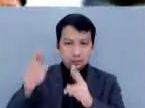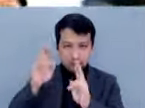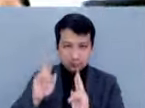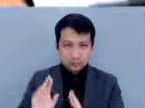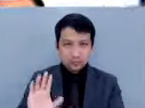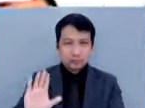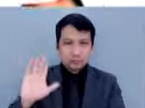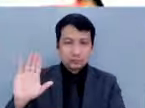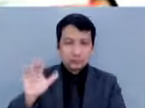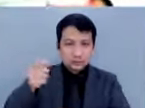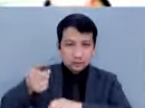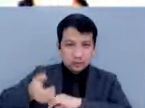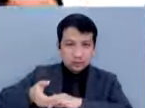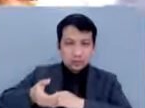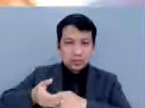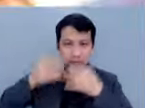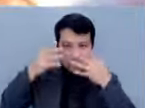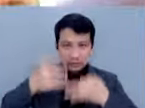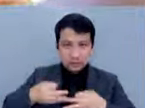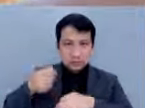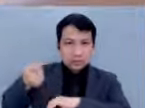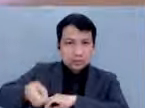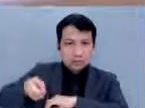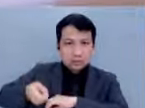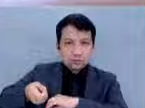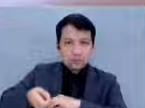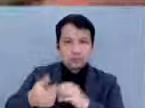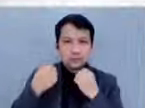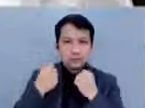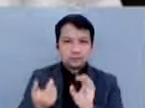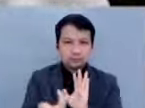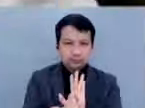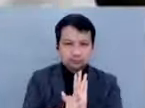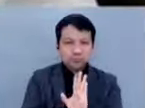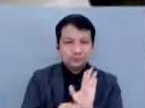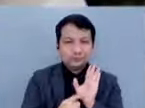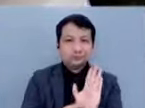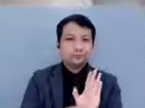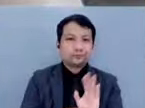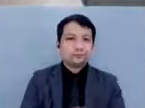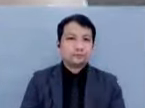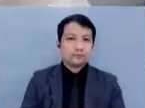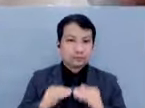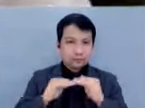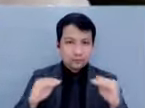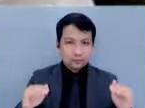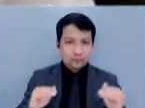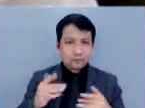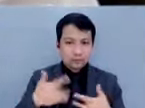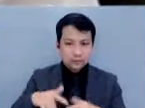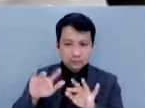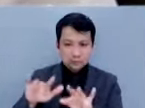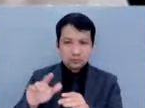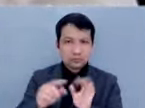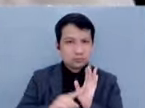ng korte, lalo't matibay ang mga ebidensya laban sa kanya. We will exercise all the compassion